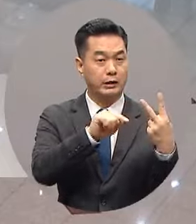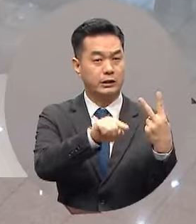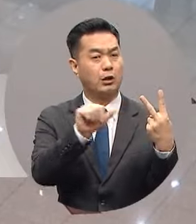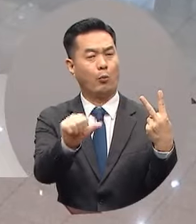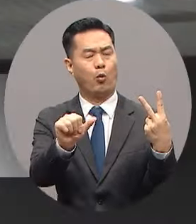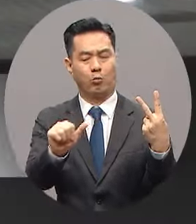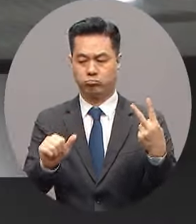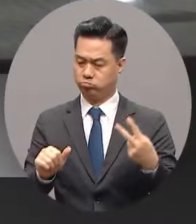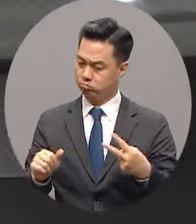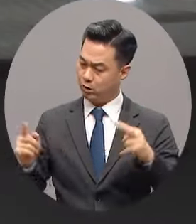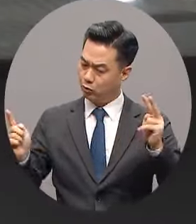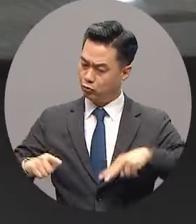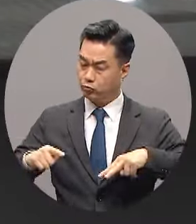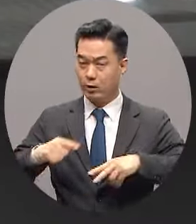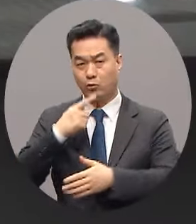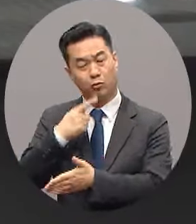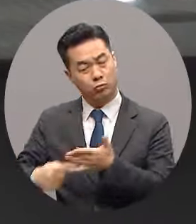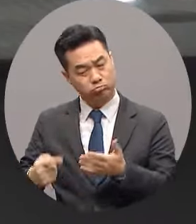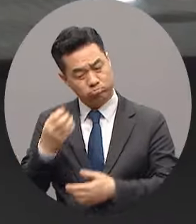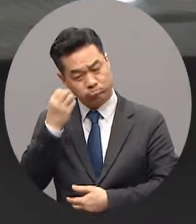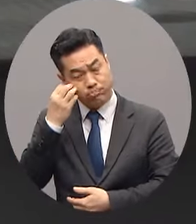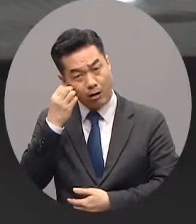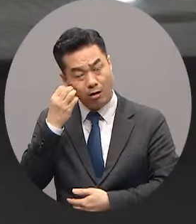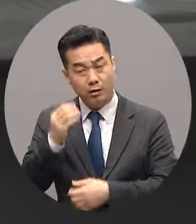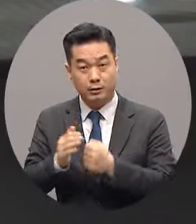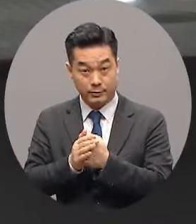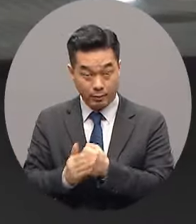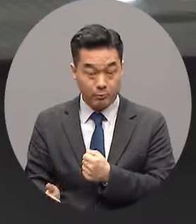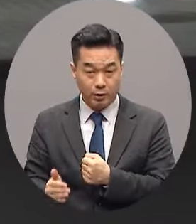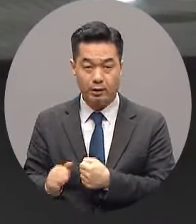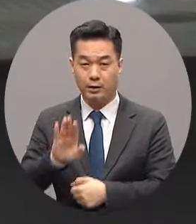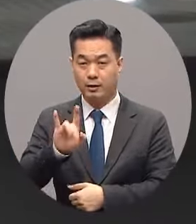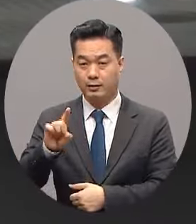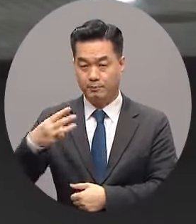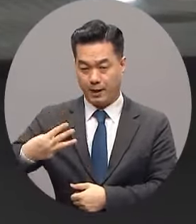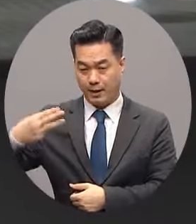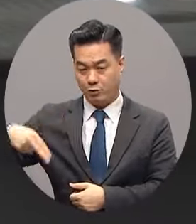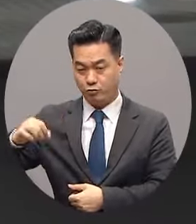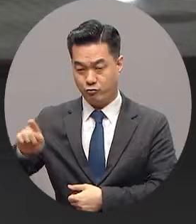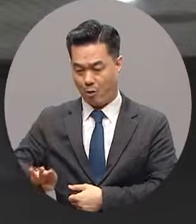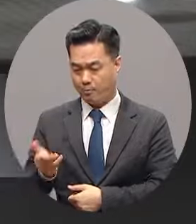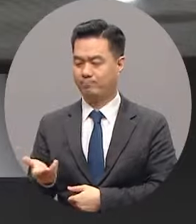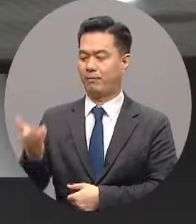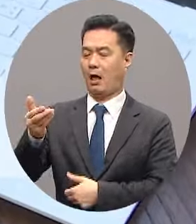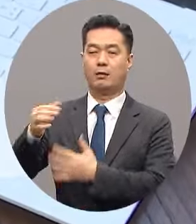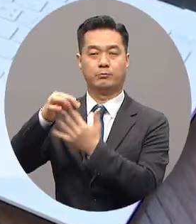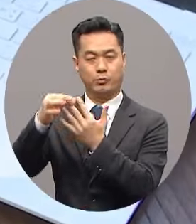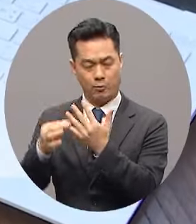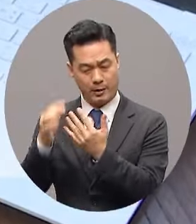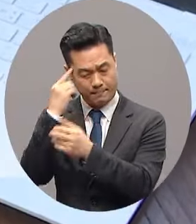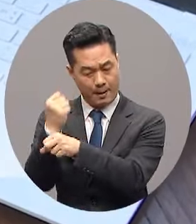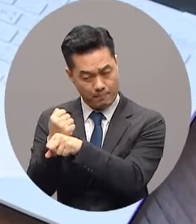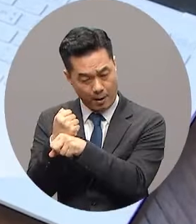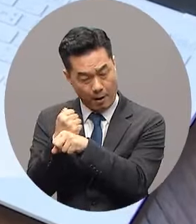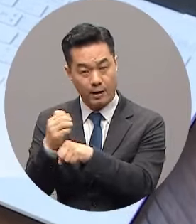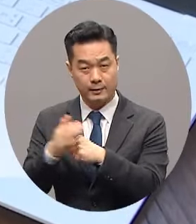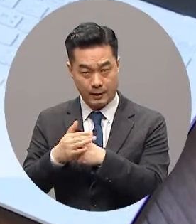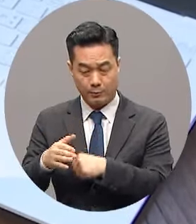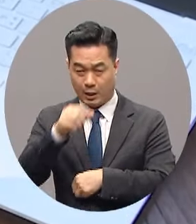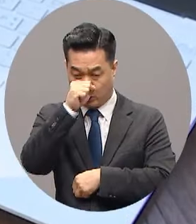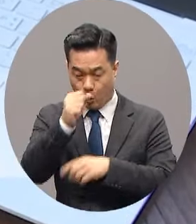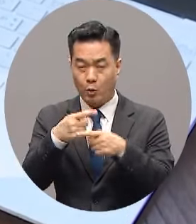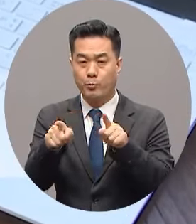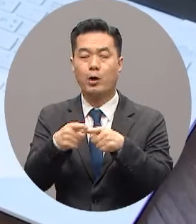비해 2배 이상 낮습니다. 정부는 밸류업 프로그램을 통해 자본시장에서 우리 기업들이 제대로